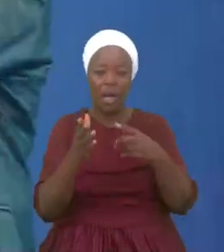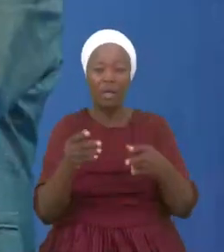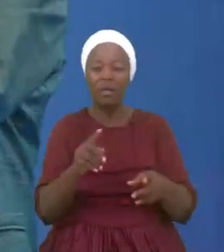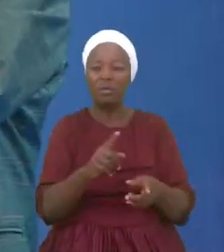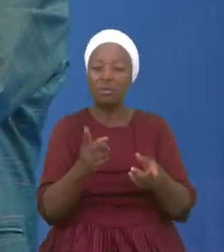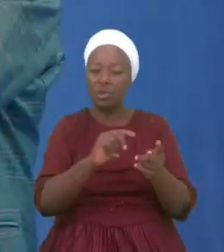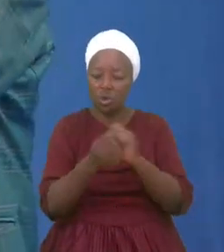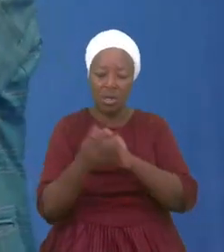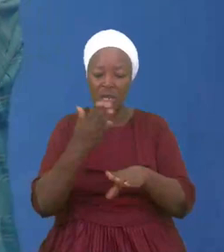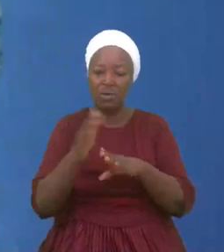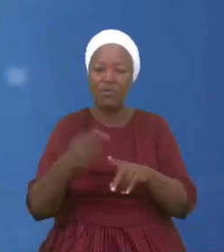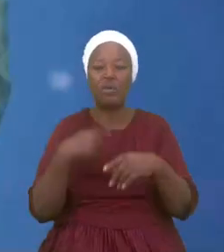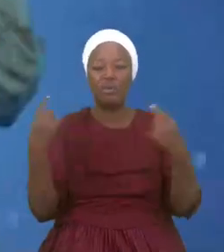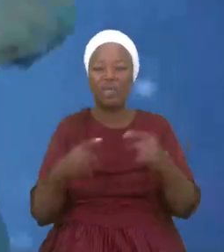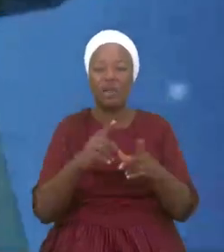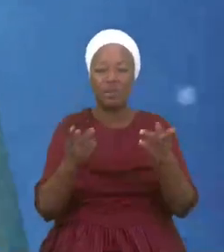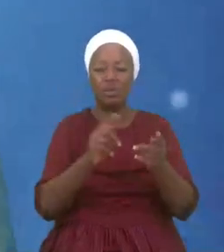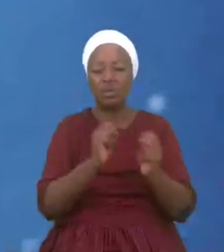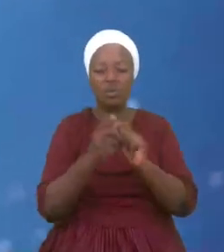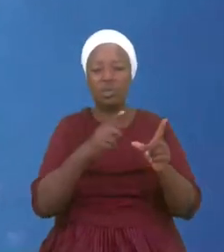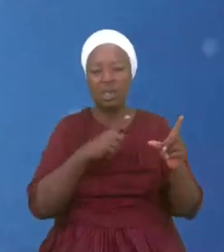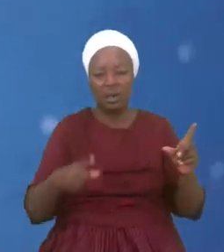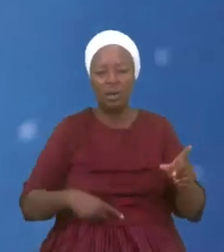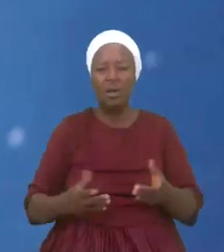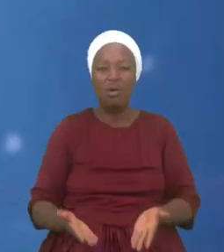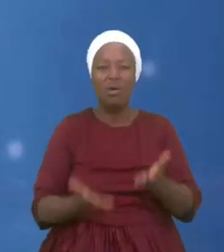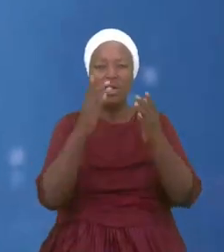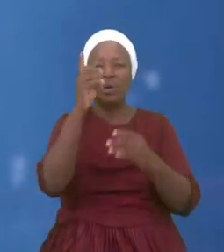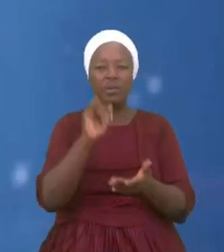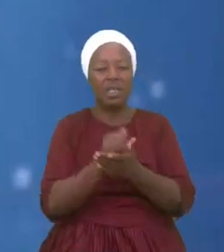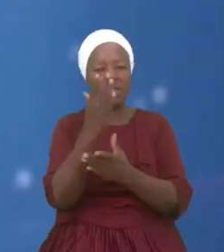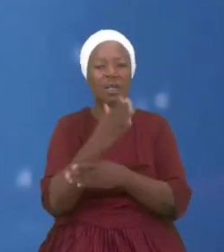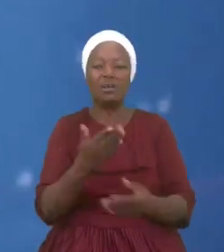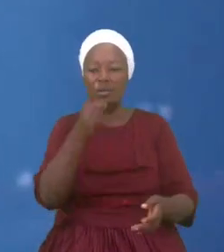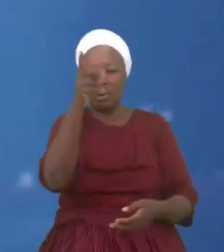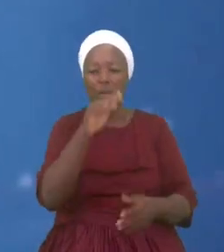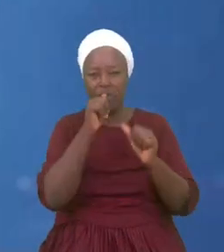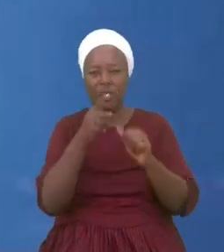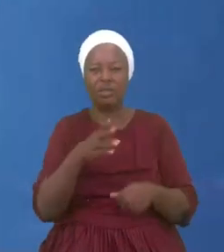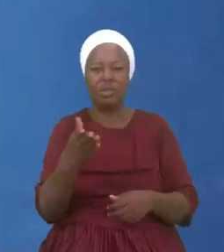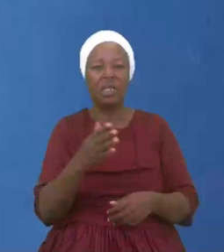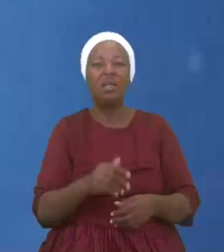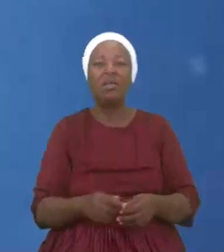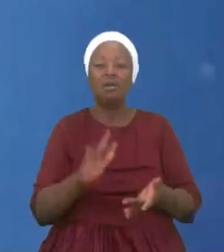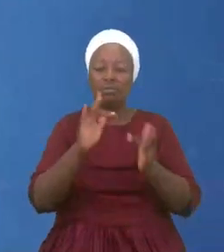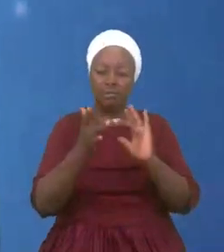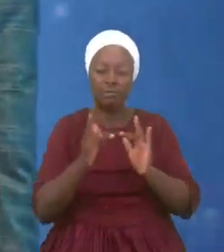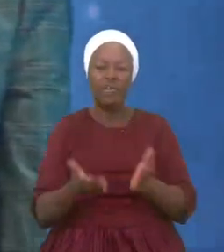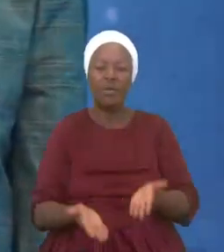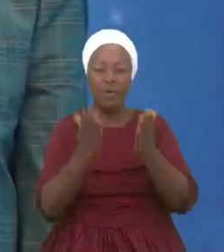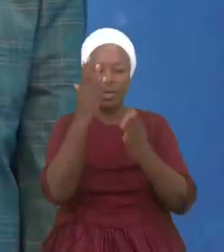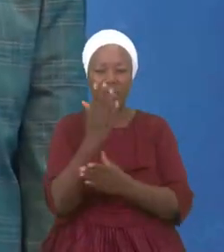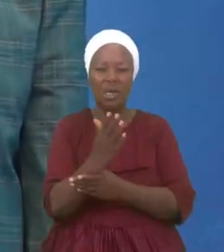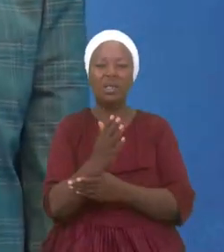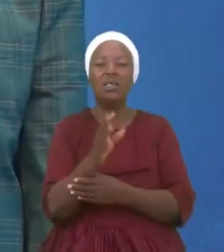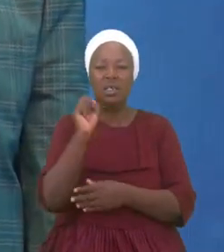à ce salut et Christ est le Sauveur de tous pécheurs qui se détournent du péché pour pour se tourner vers